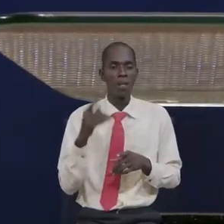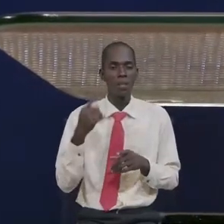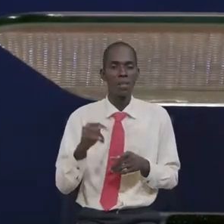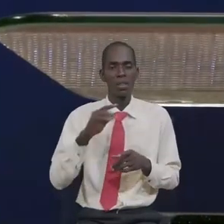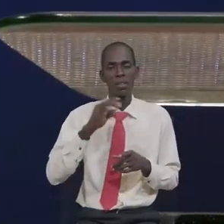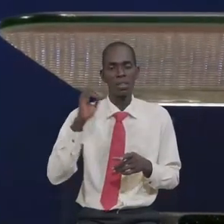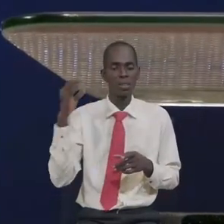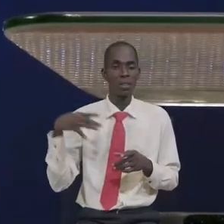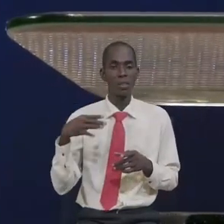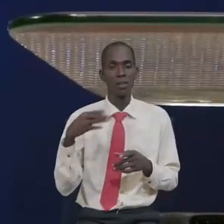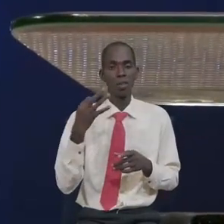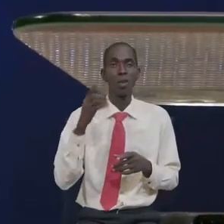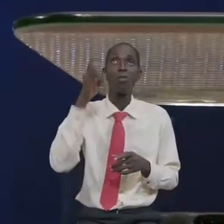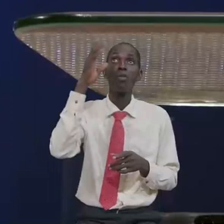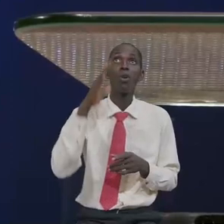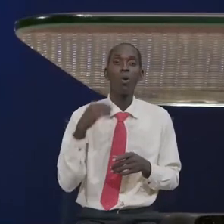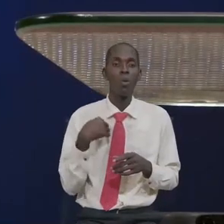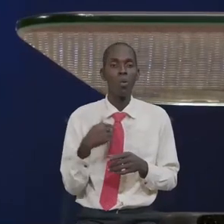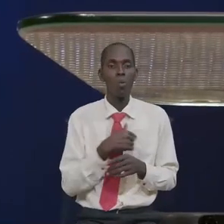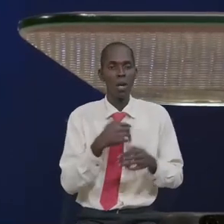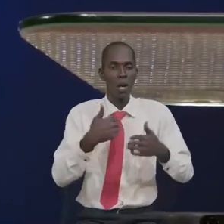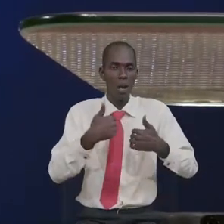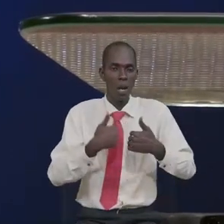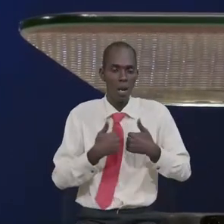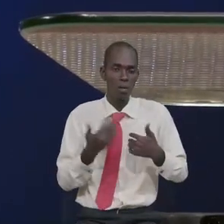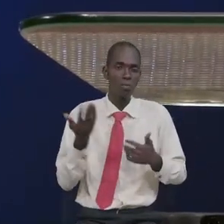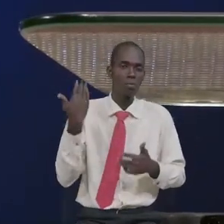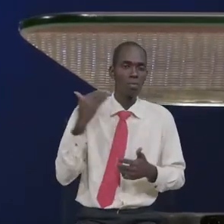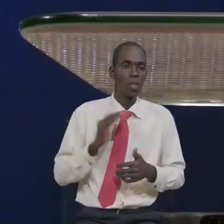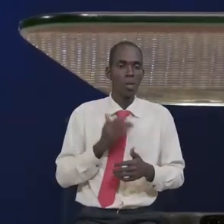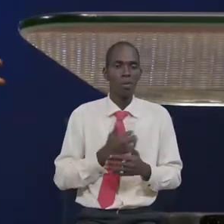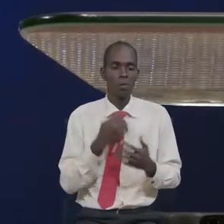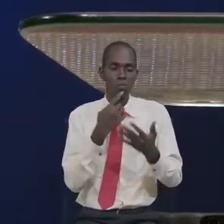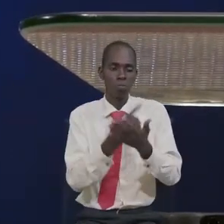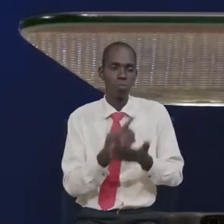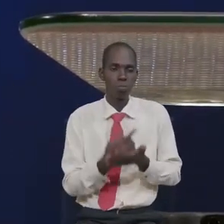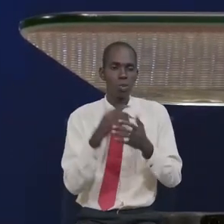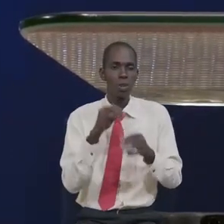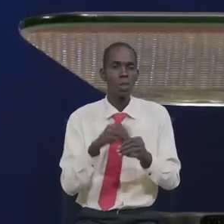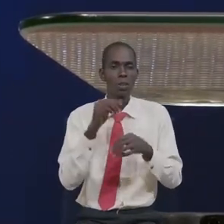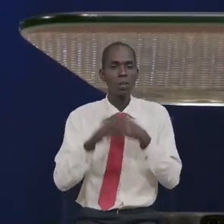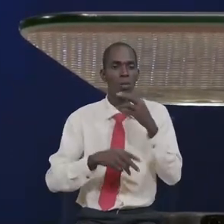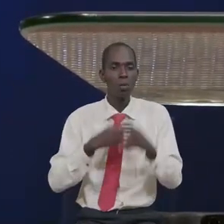et pureté devant Dieu, non point avec une sagesse charnelle,